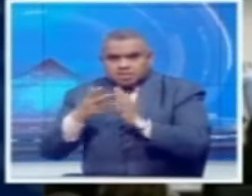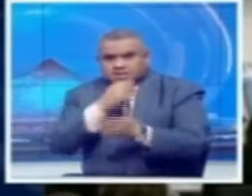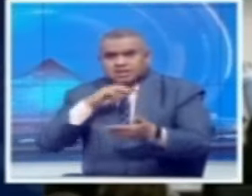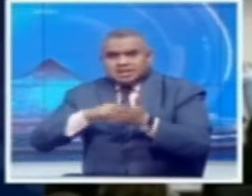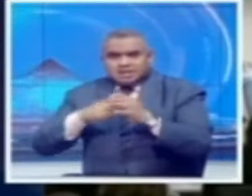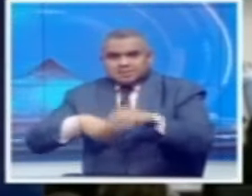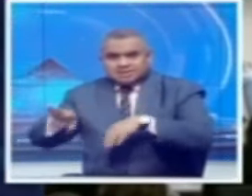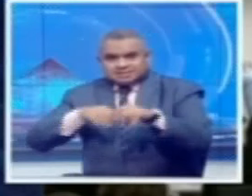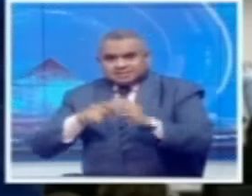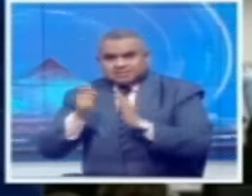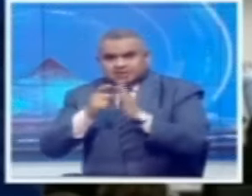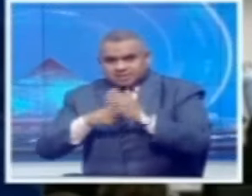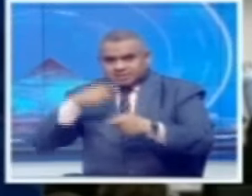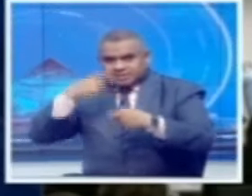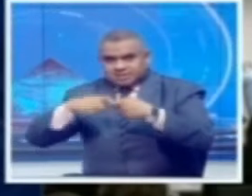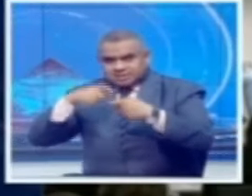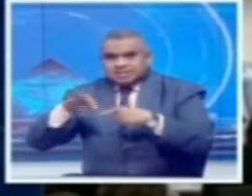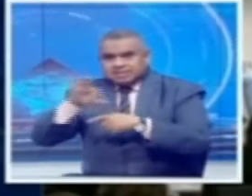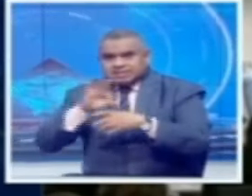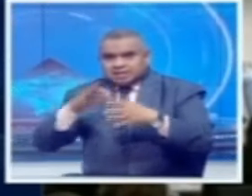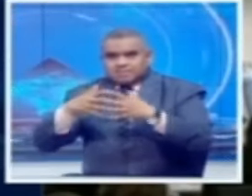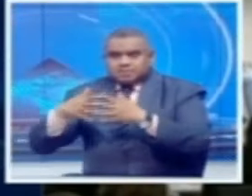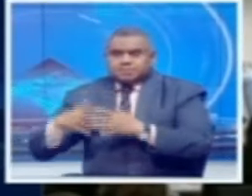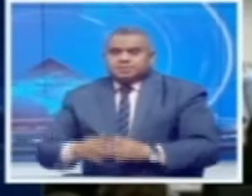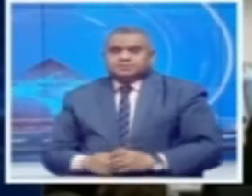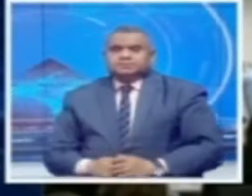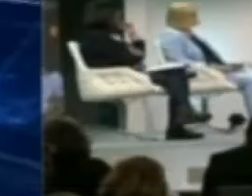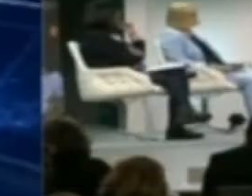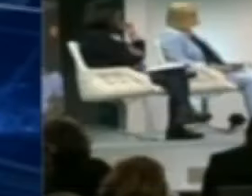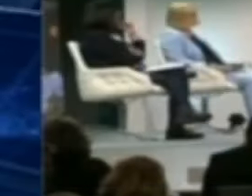السياسي لتنفيذ الاتفاقيات الثلاث.